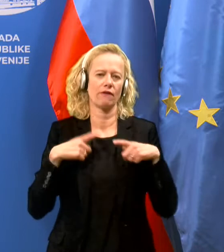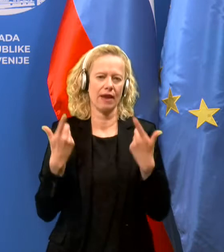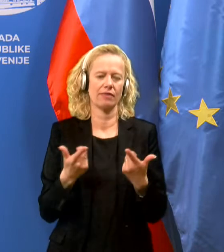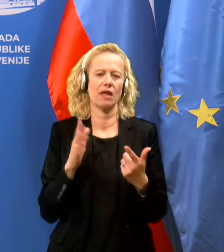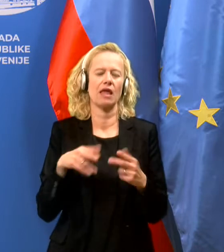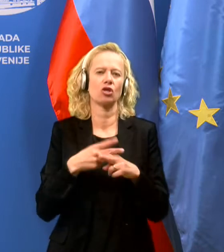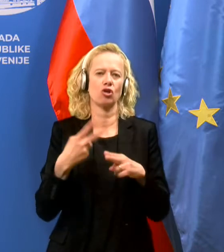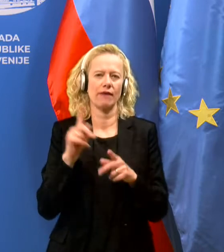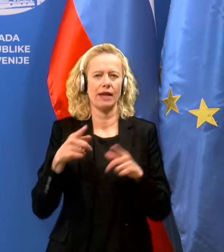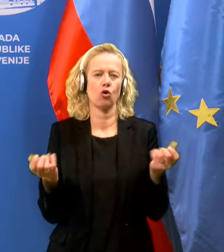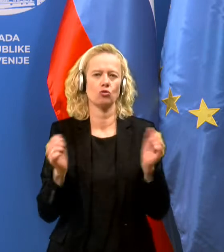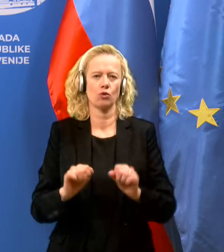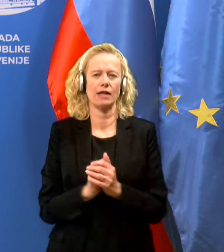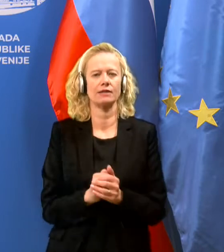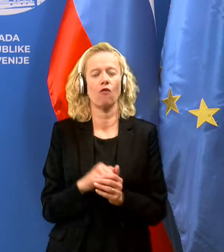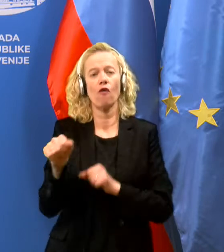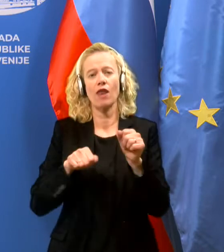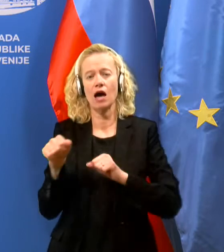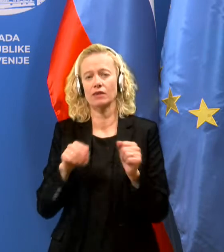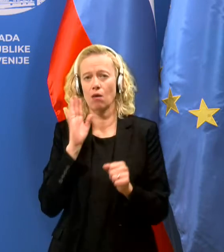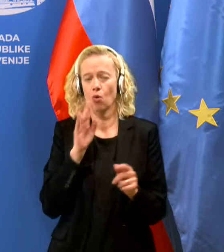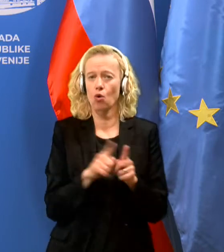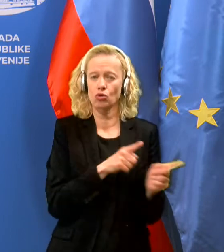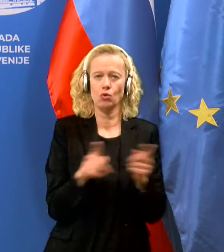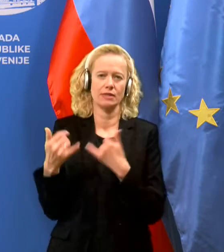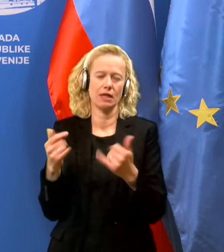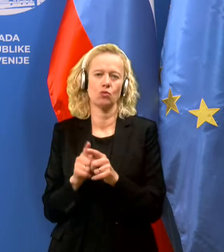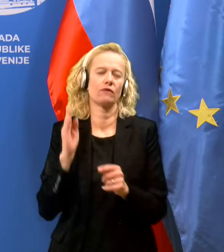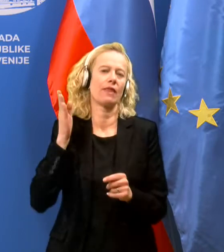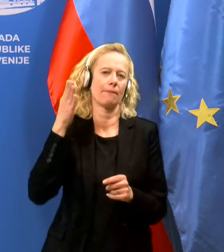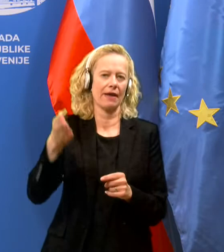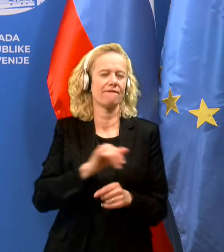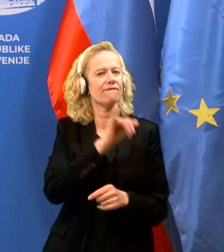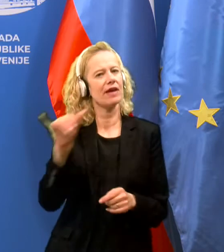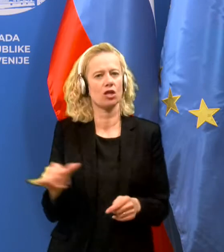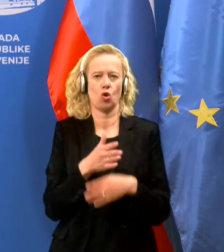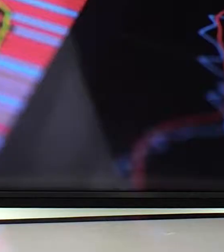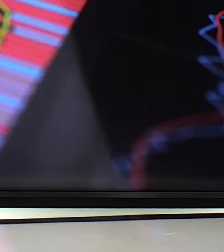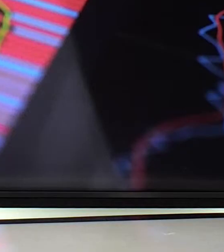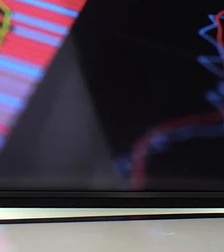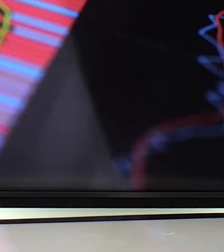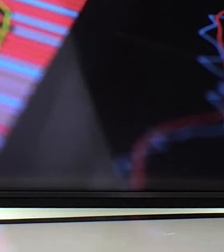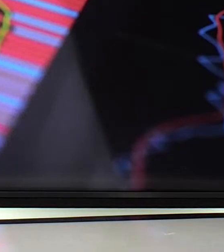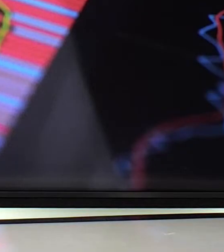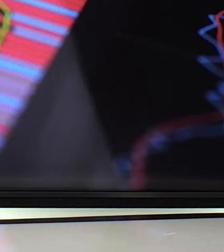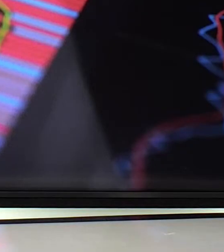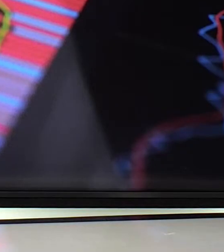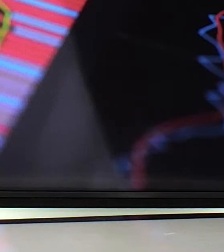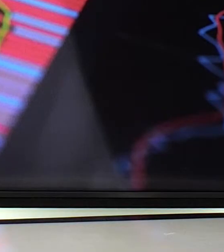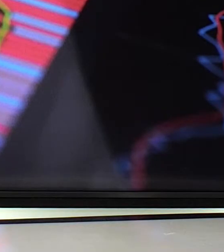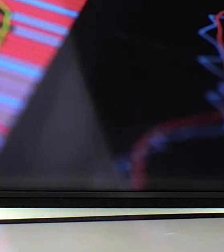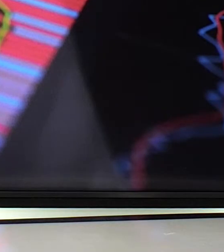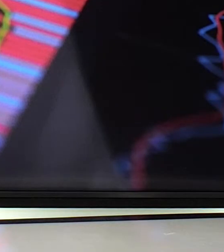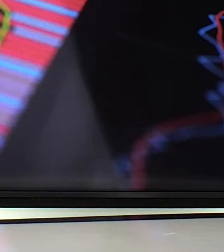gospodarstvo. Vlada bo, tako kot dosedaj, tudi vnaprej vedno pomagala. Kakšno